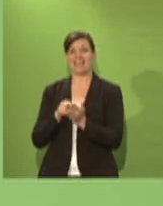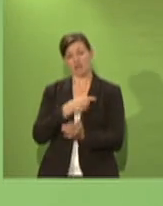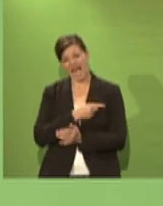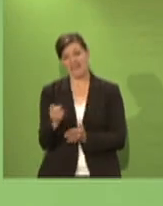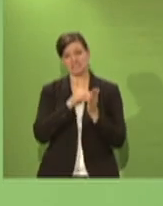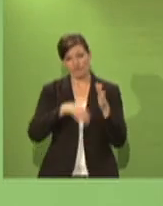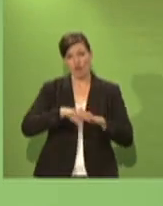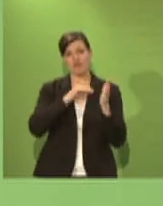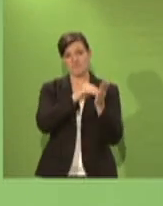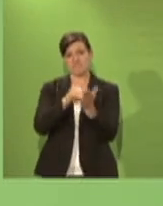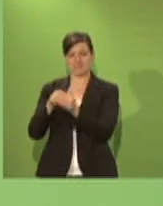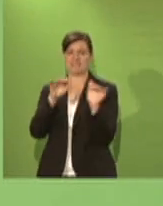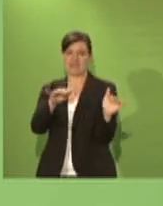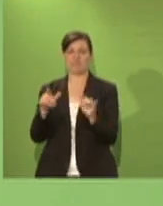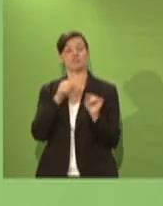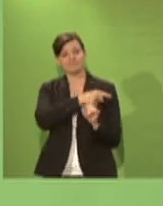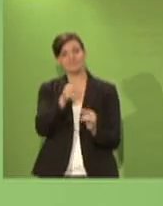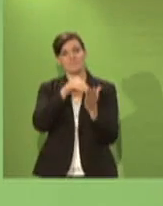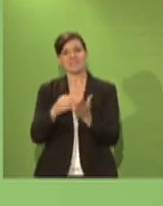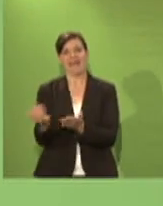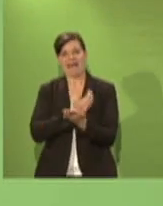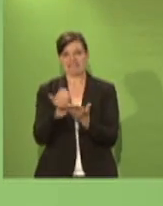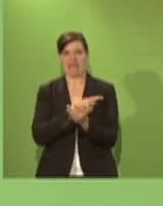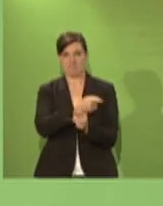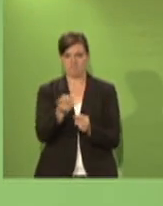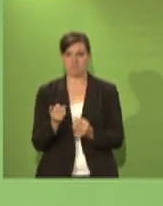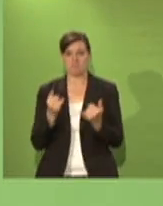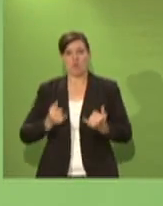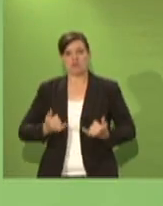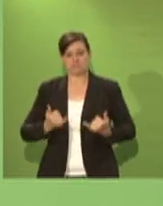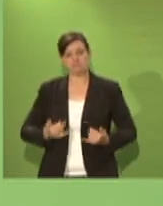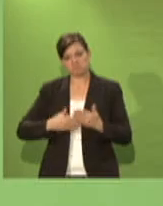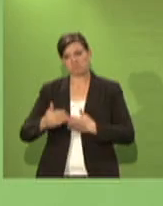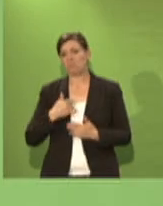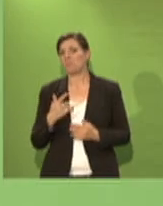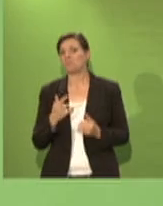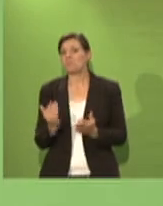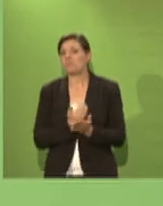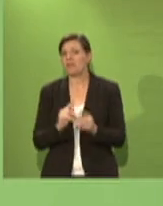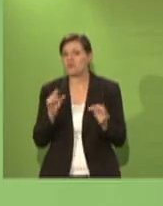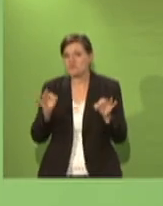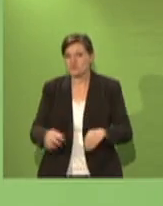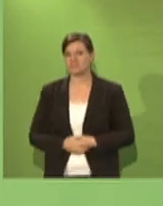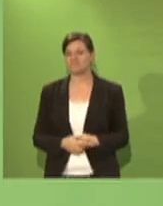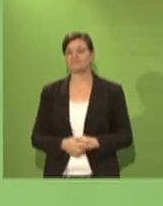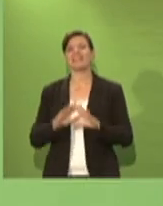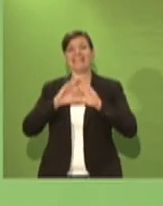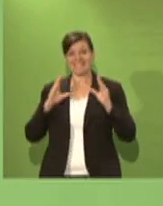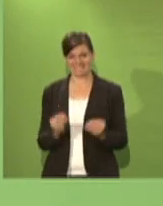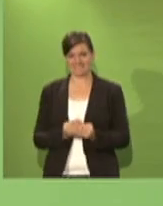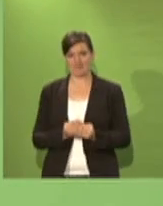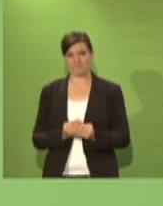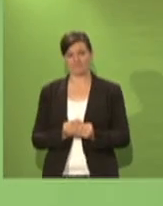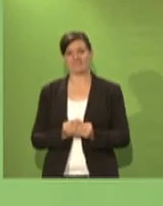Das heißt, dass diese Mieteinnahmen auch so in der Größe dieses Jahr kommen können. So, summa summarum heißt das, wir haben